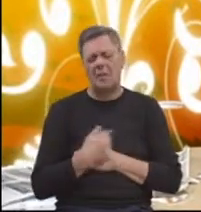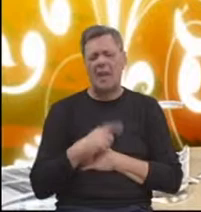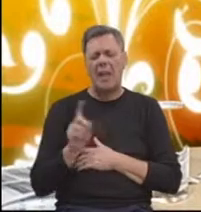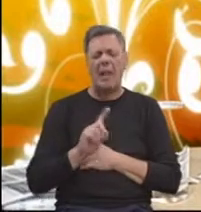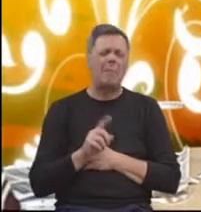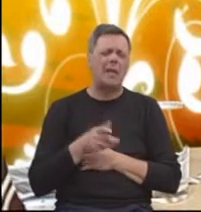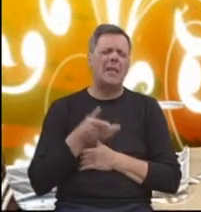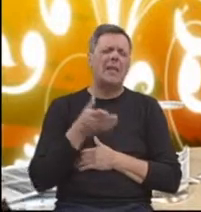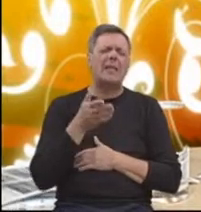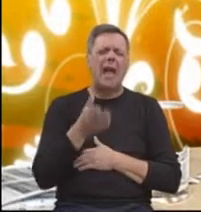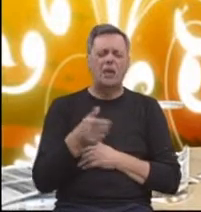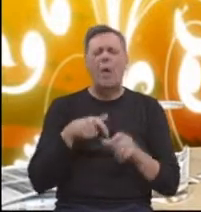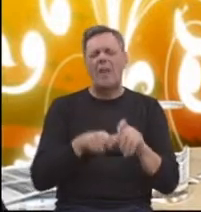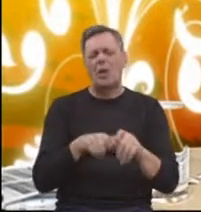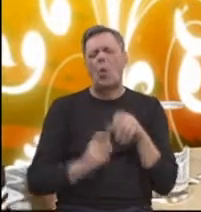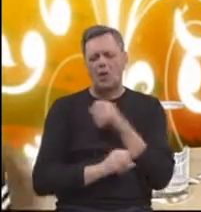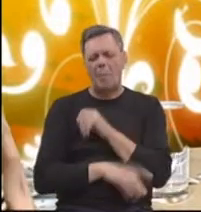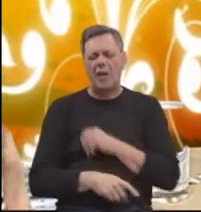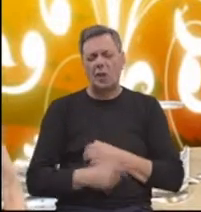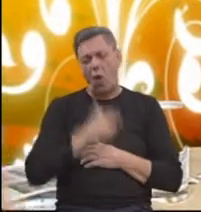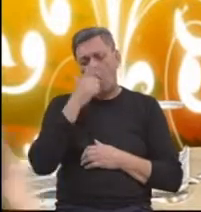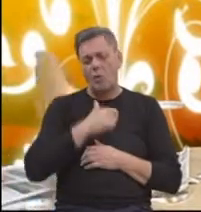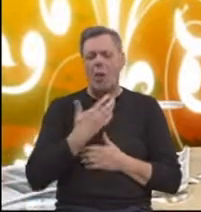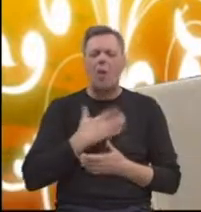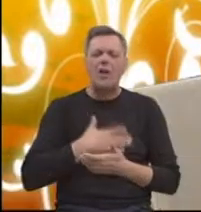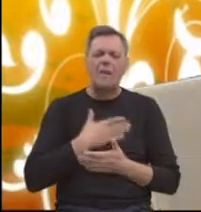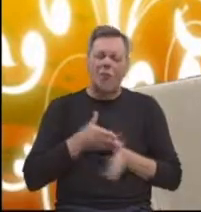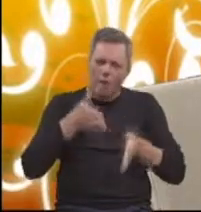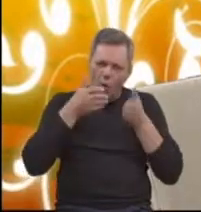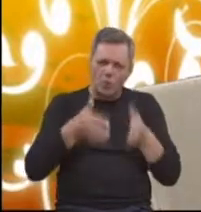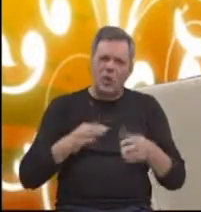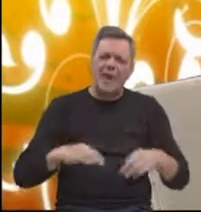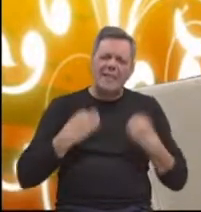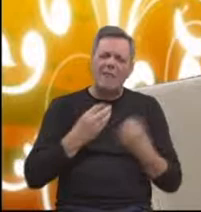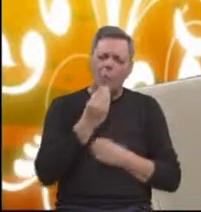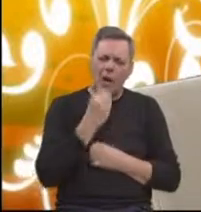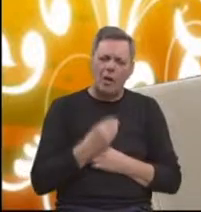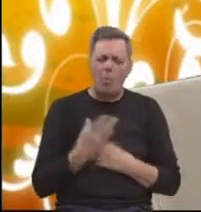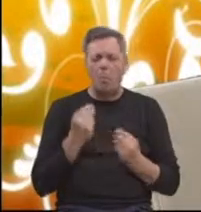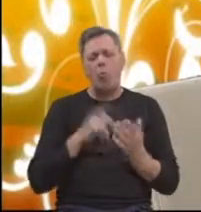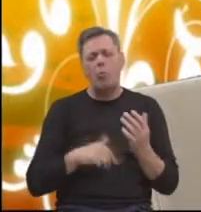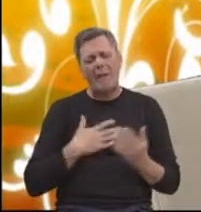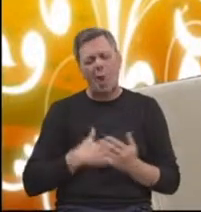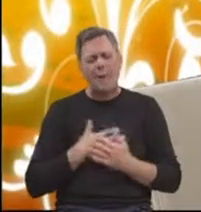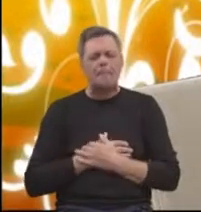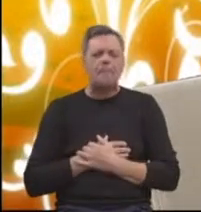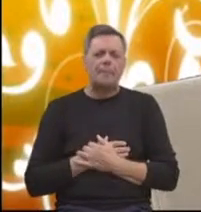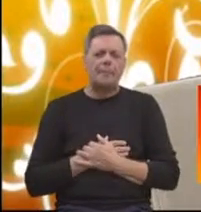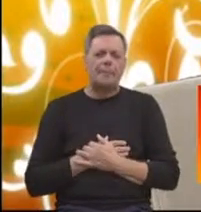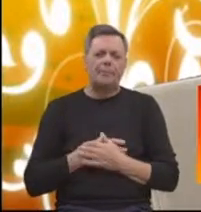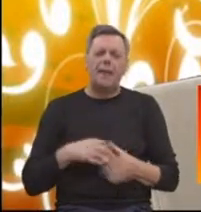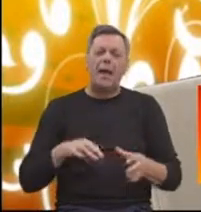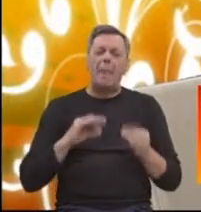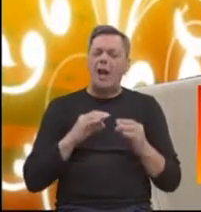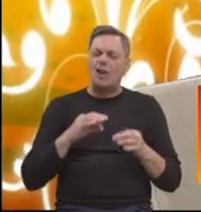rekla da je to toliko vezano u siromaštvo, nego osobe koje se vole fokusirati na zdravu prehranu, onda često vole naći